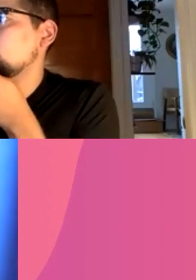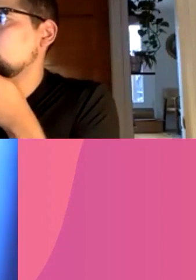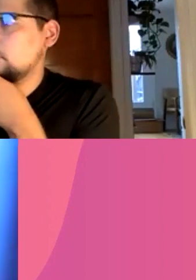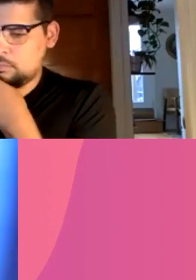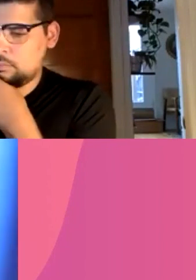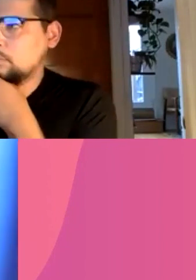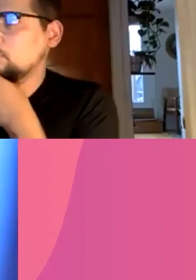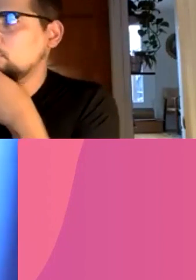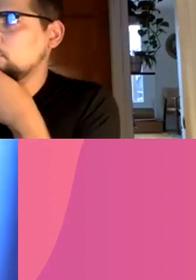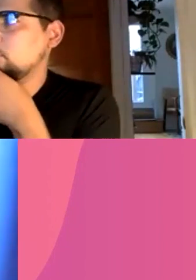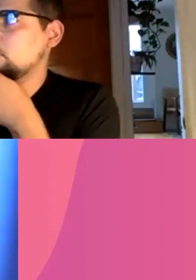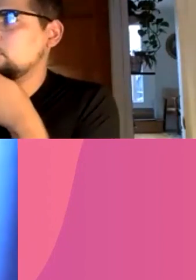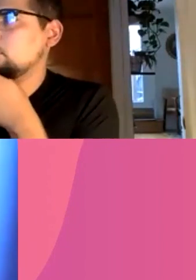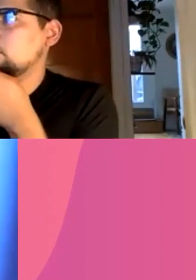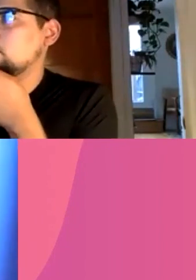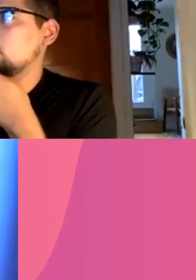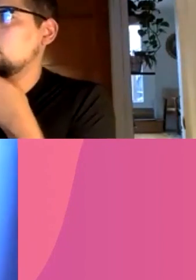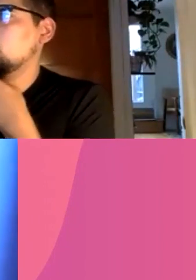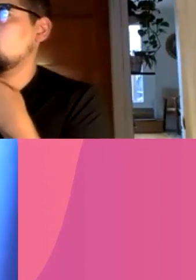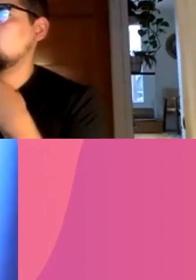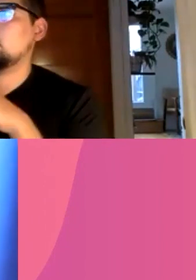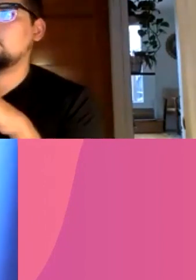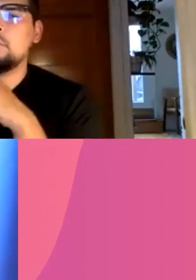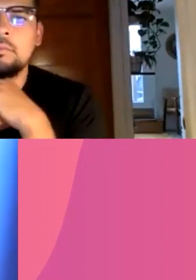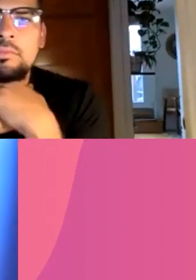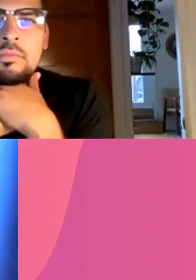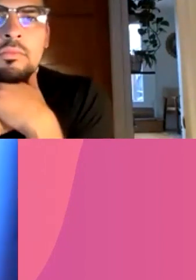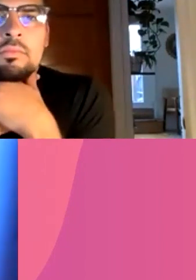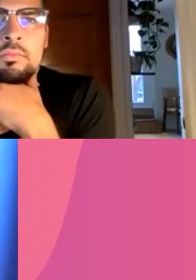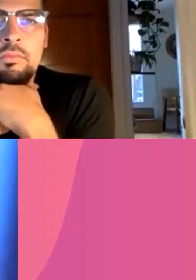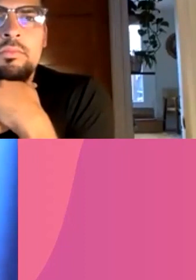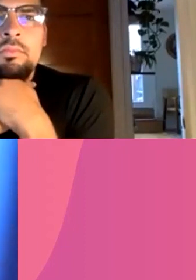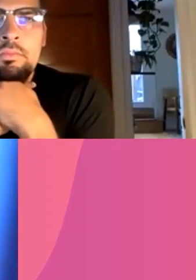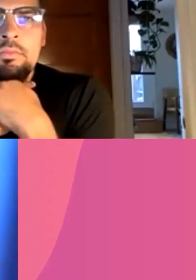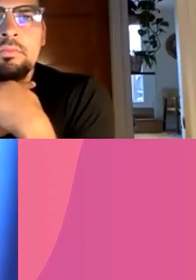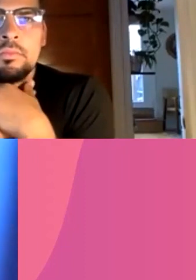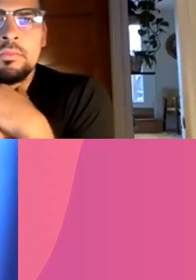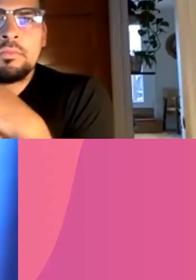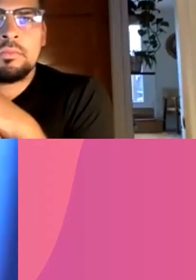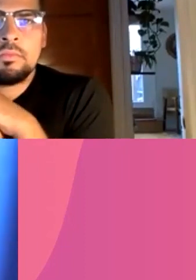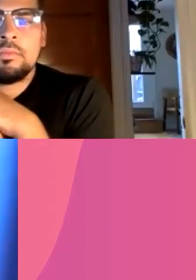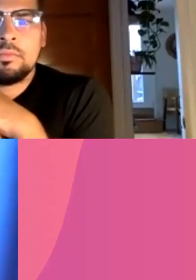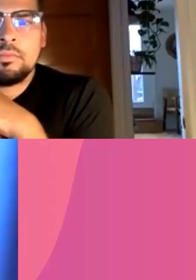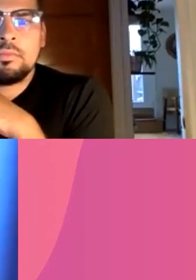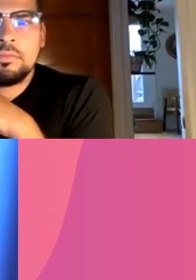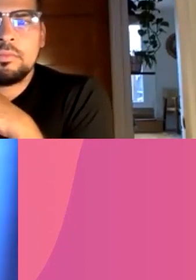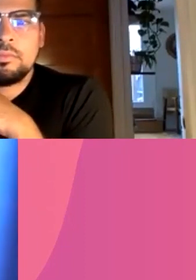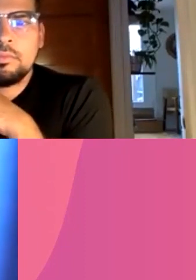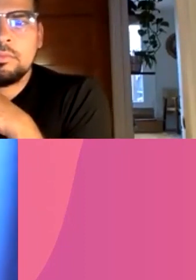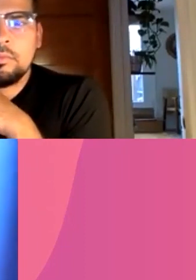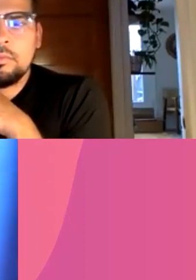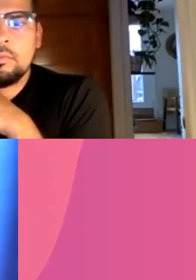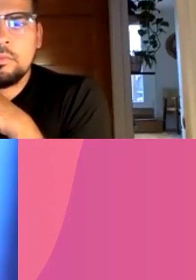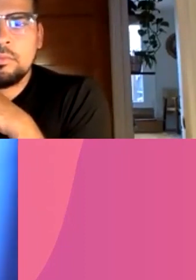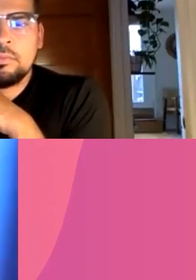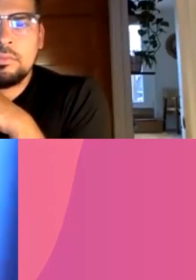qui pourrait donc, en tenant en considération toutes les avenues précises propres